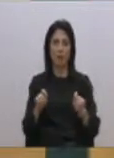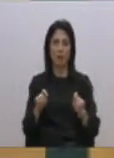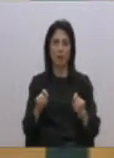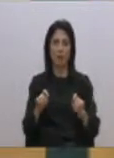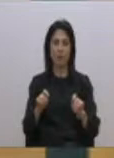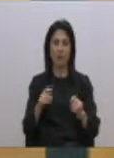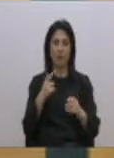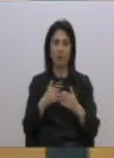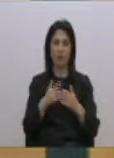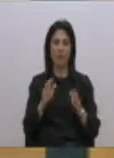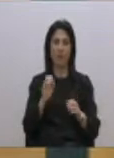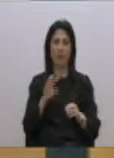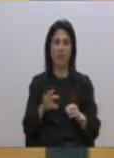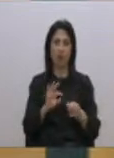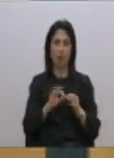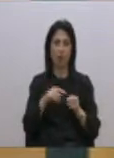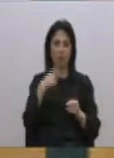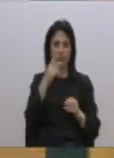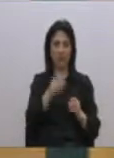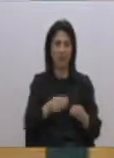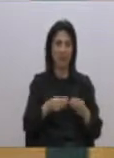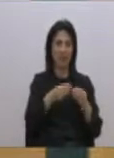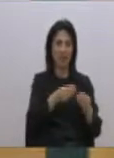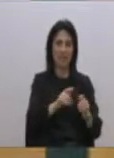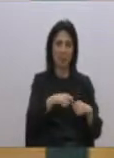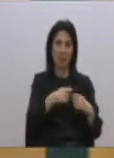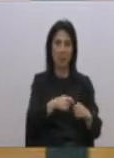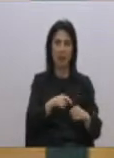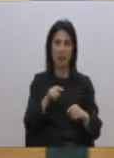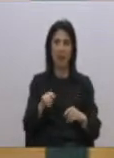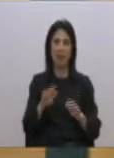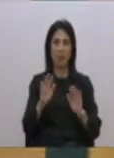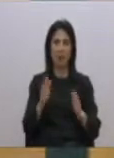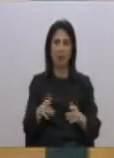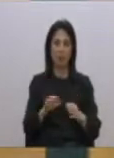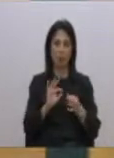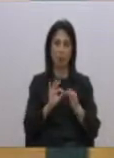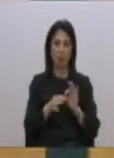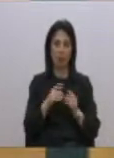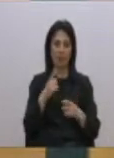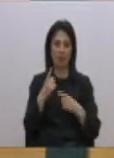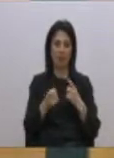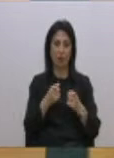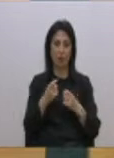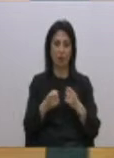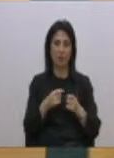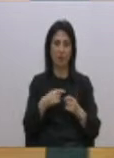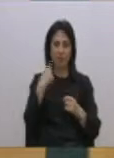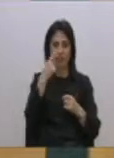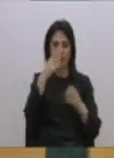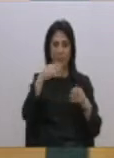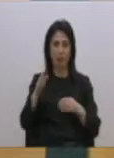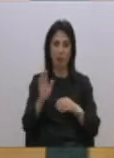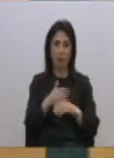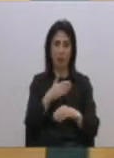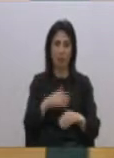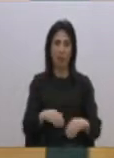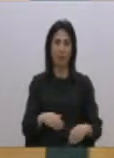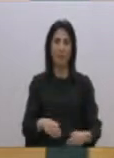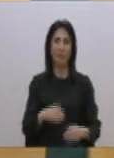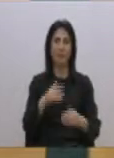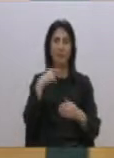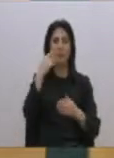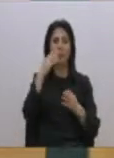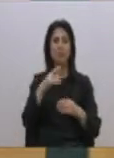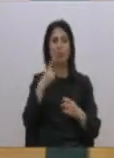ღიაობის თვალსაზრისით უფრო მეტია ვიდრე პირისათვის გადაწყვეტილების მიცემა, აქ მოხდება კონკრეტული ინფორმაციის დეპერსონალიზება და გაჩნდა ის